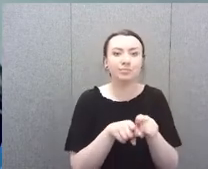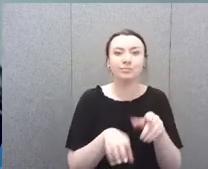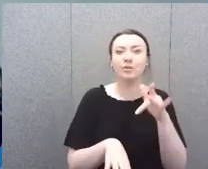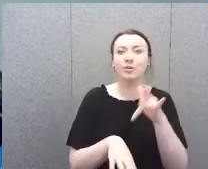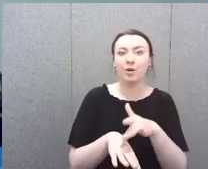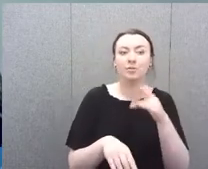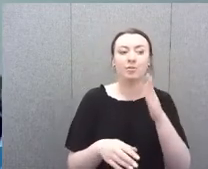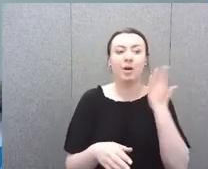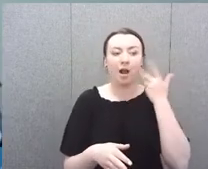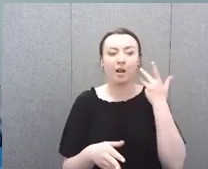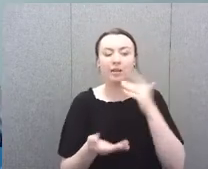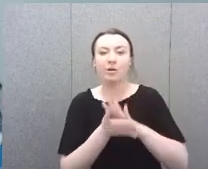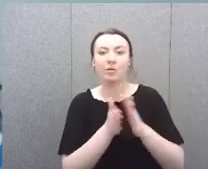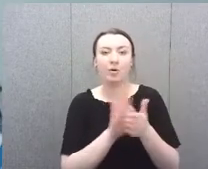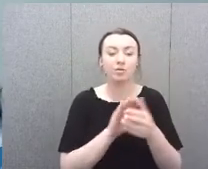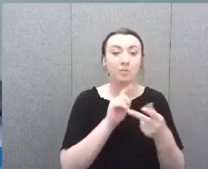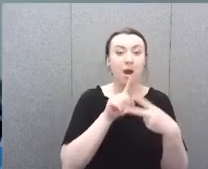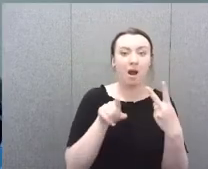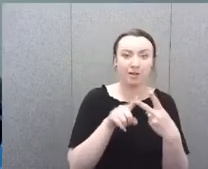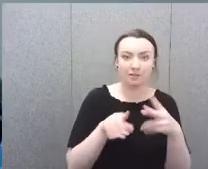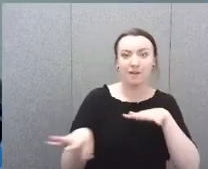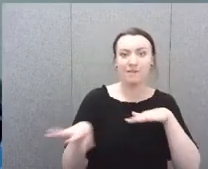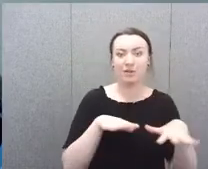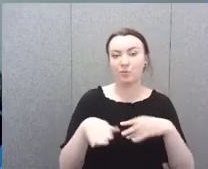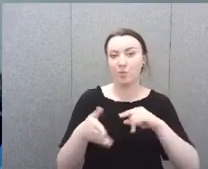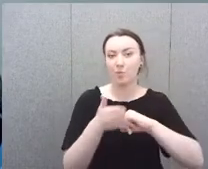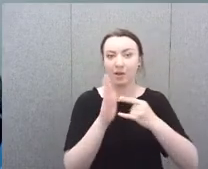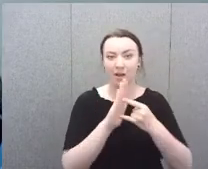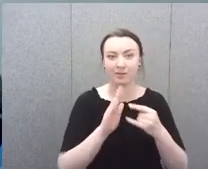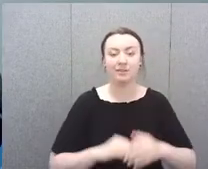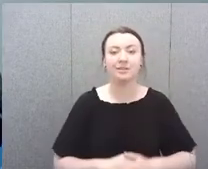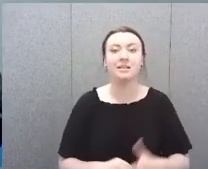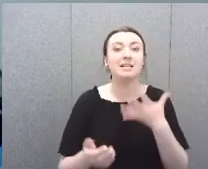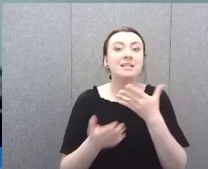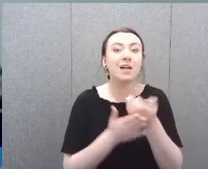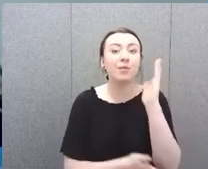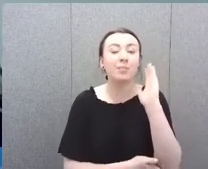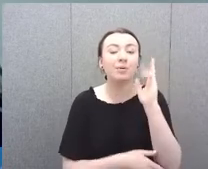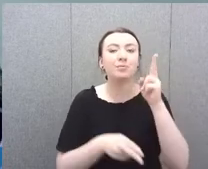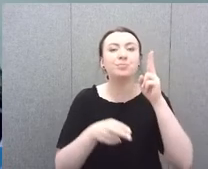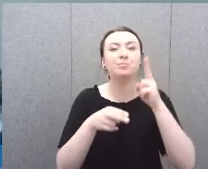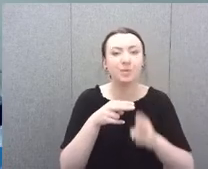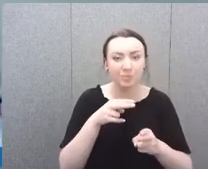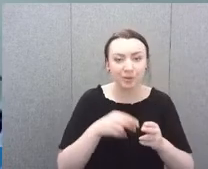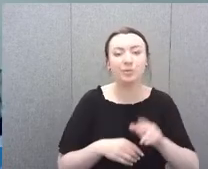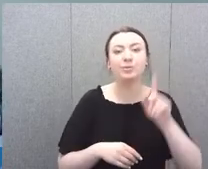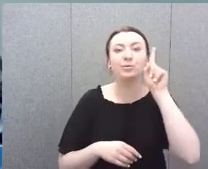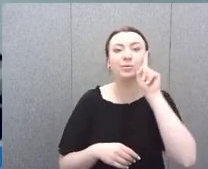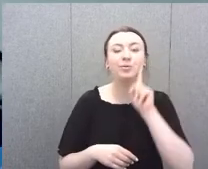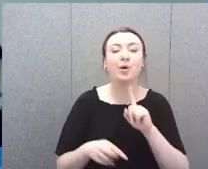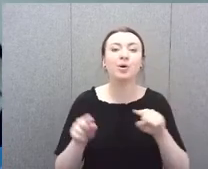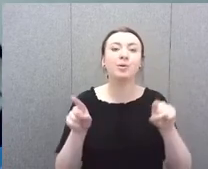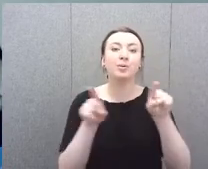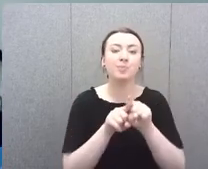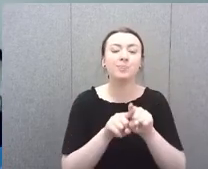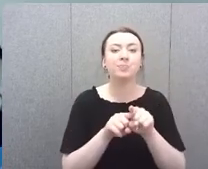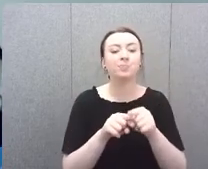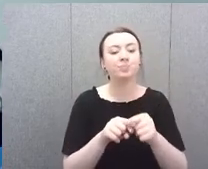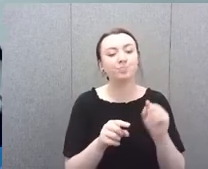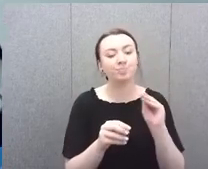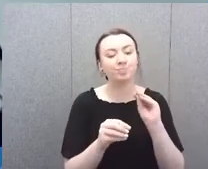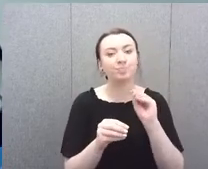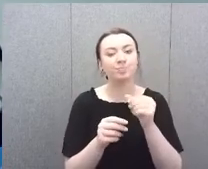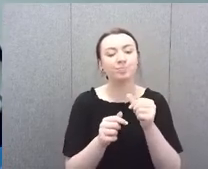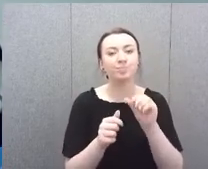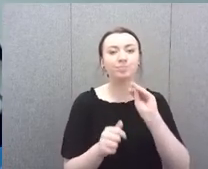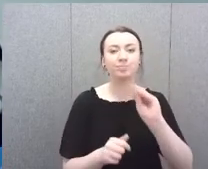подготовки второго национального плана. И в конце своей презентации я хотела бы подчеркнуть, что в